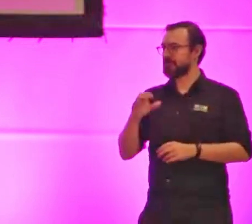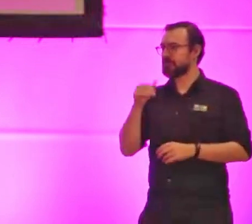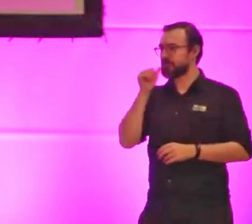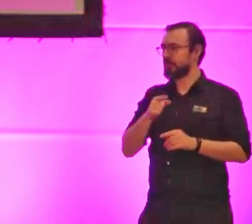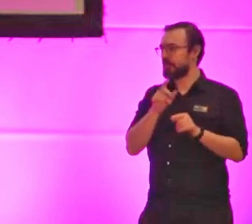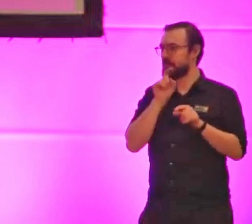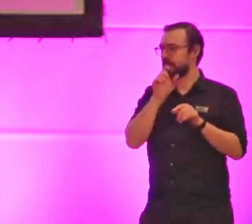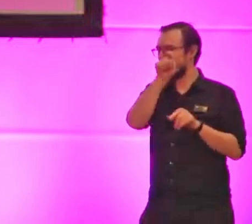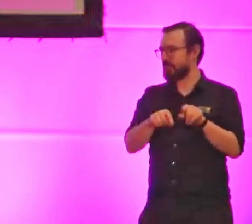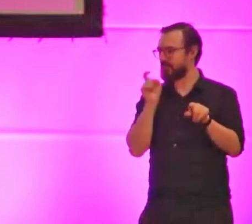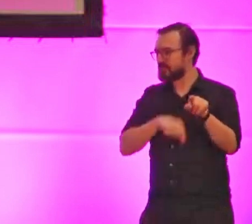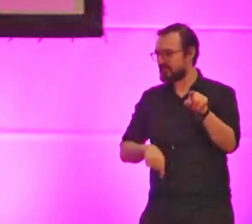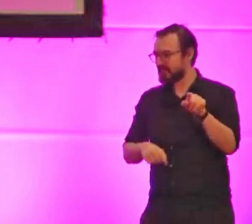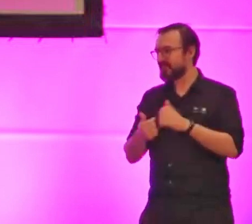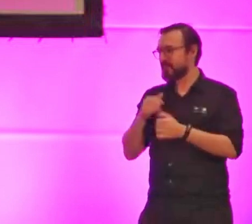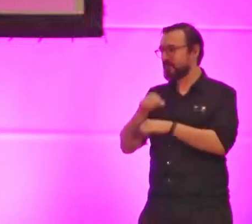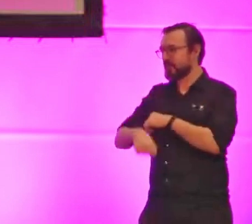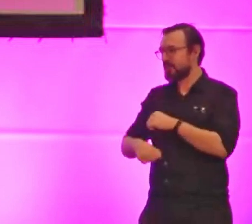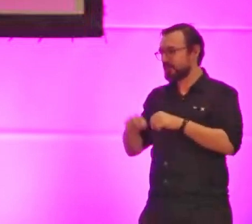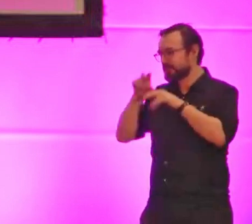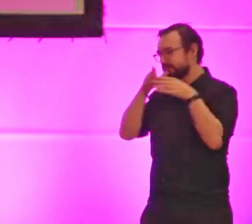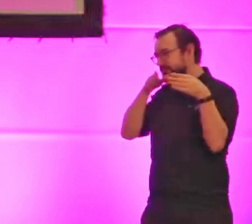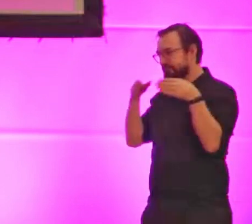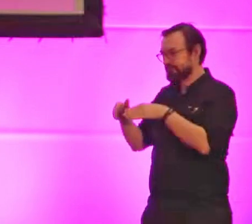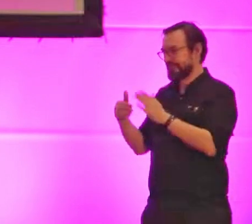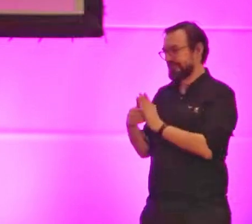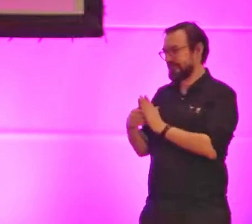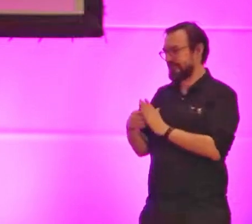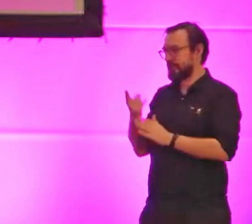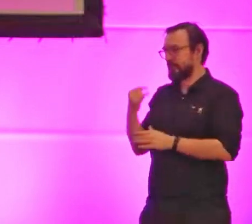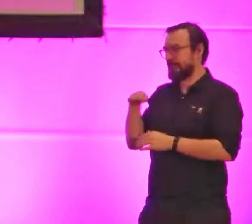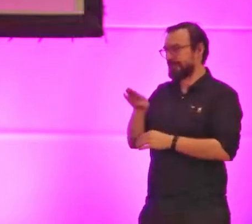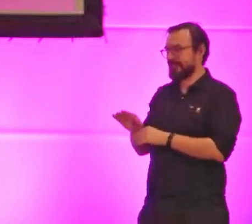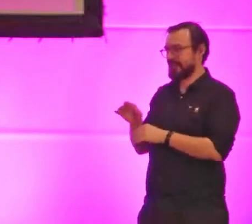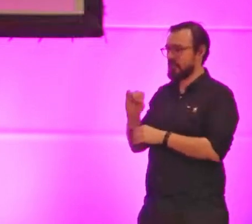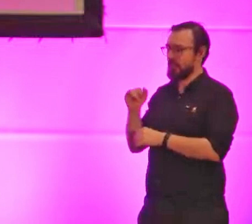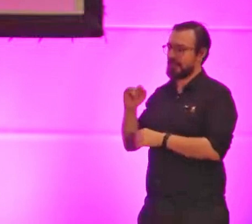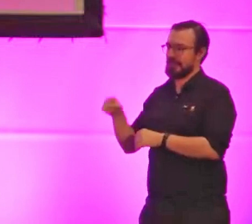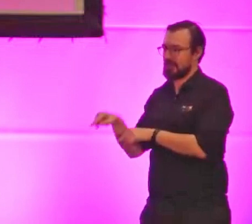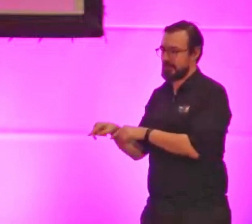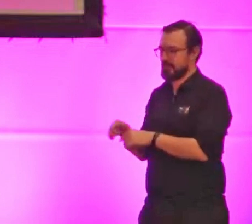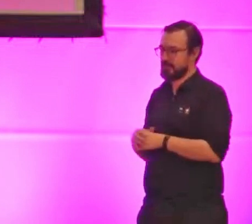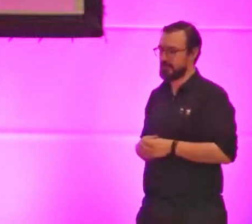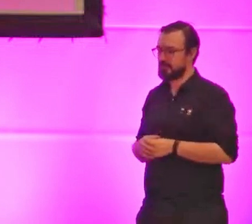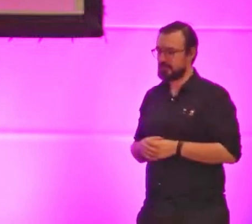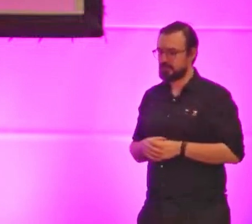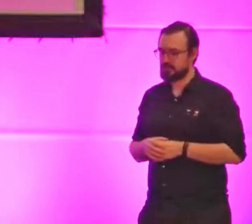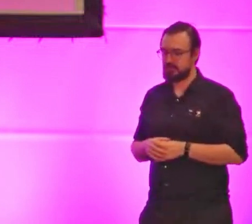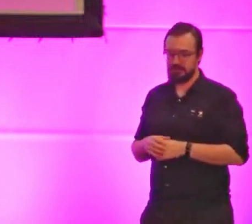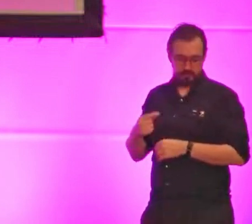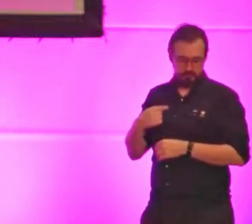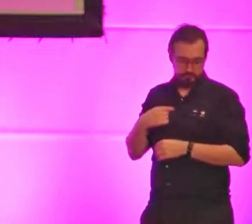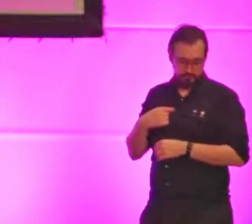Men, vi var ju tvungna att inrikta oss på Lundin Petroleum, Lundin Oil. Och